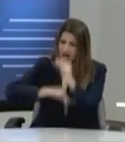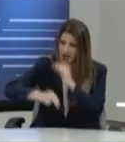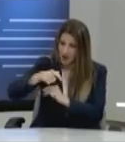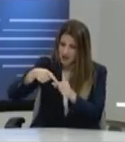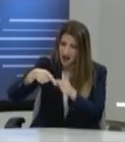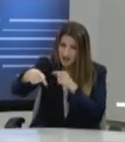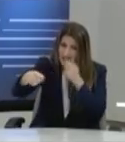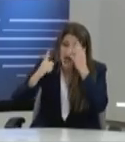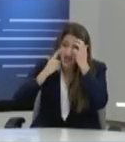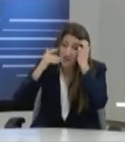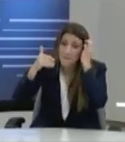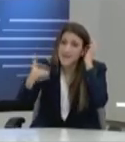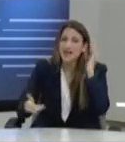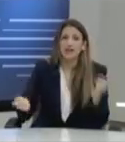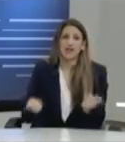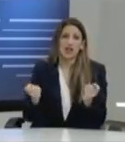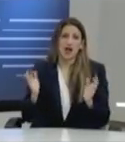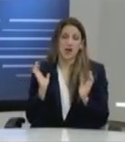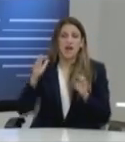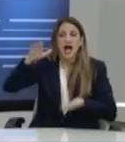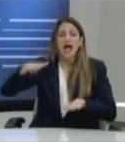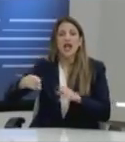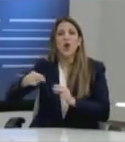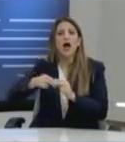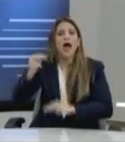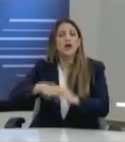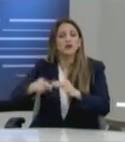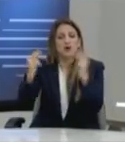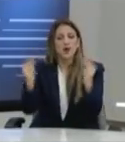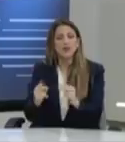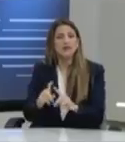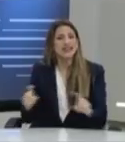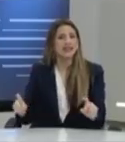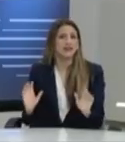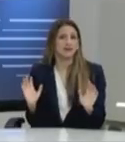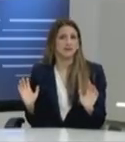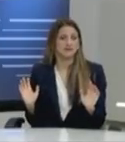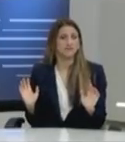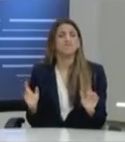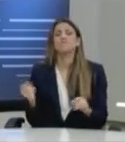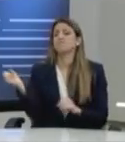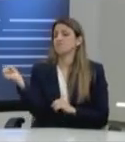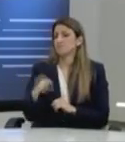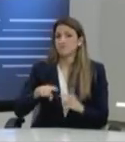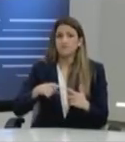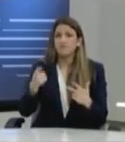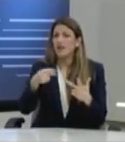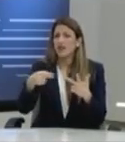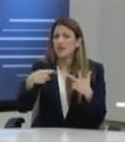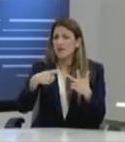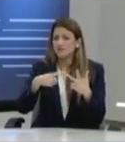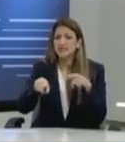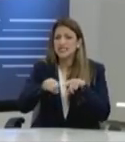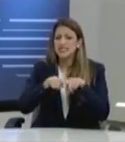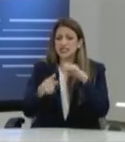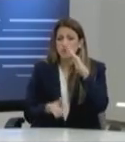διατυπώσουμε εκείνες τις διατάξεις που θα κρίνουμε αναθεωρητές. Και ναι, από τη στιγμή που η διάταξη που